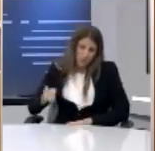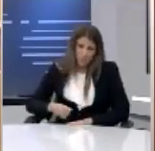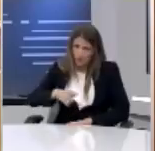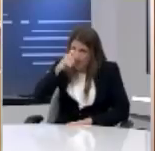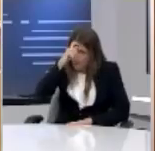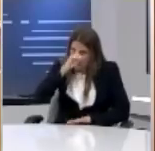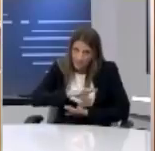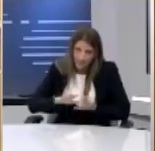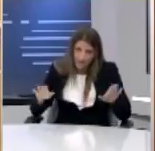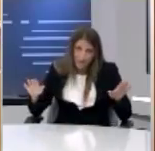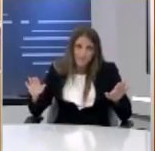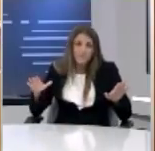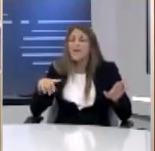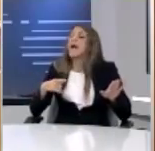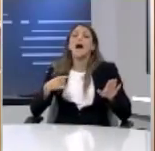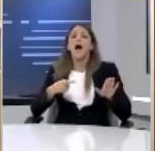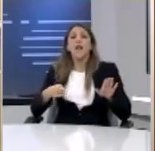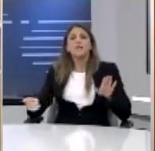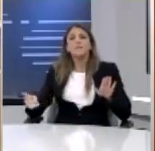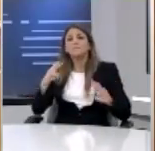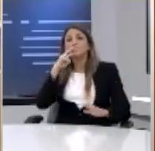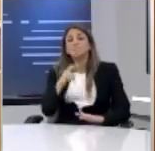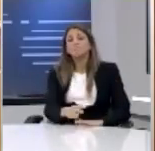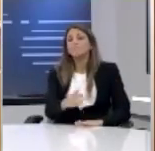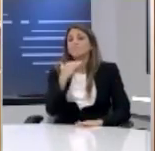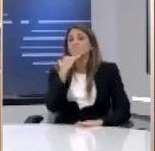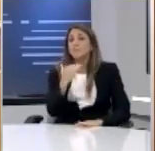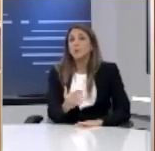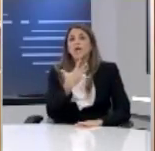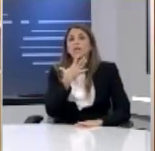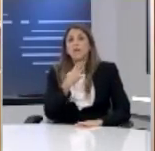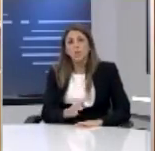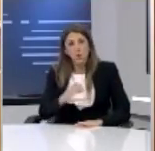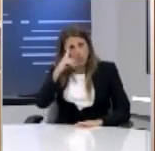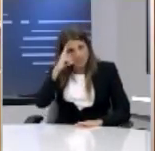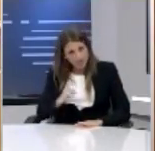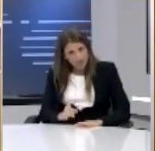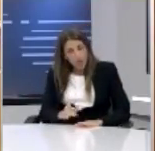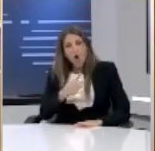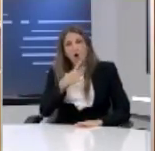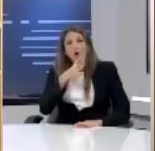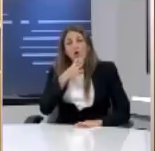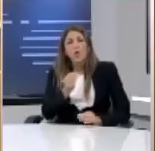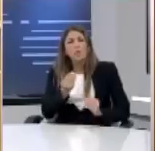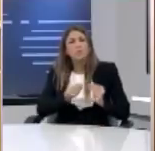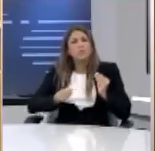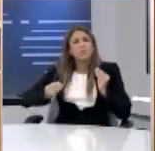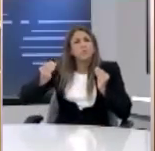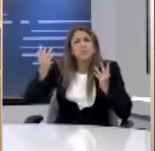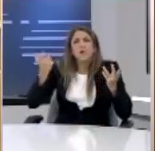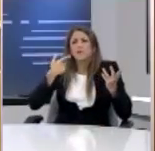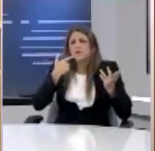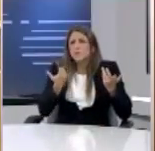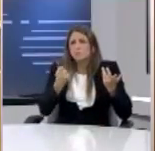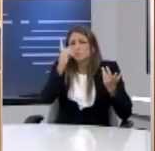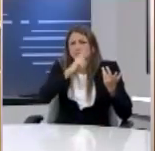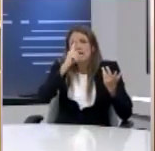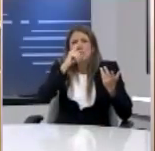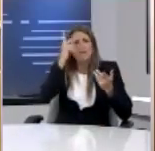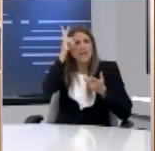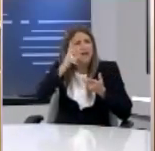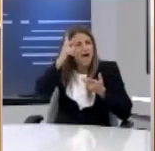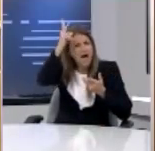απαντήσετε επί της ουσίας, να σας πω γιατί. Γιατί τα περισσότερα από αυτά τα οποία ψευδώς μας κατηγορεί, οι μισοί βουλευτές,